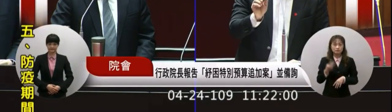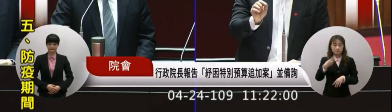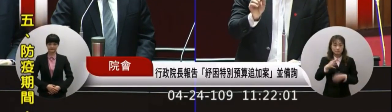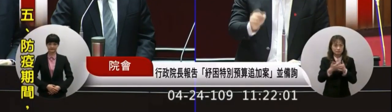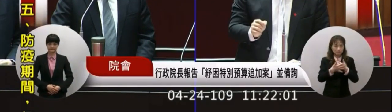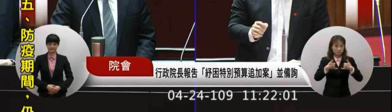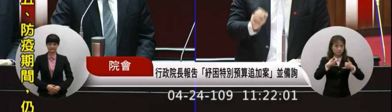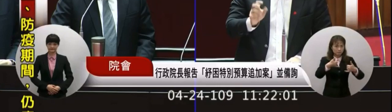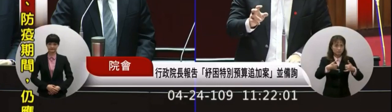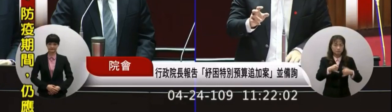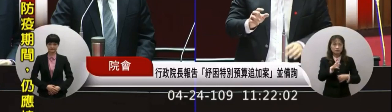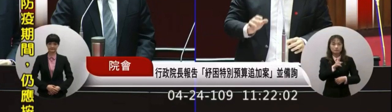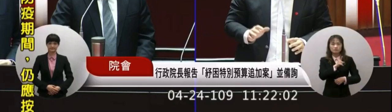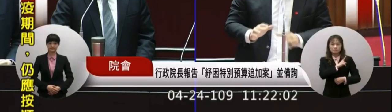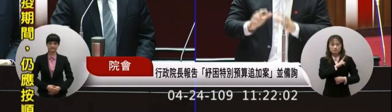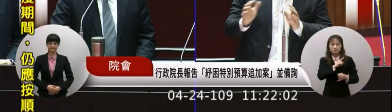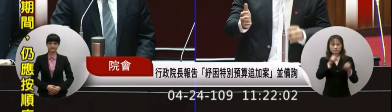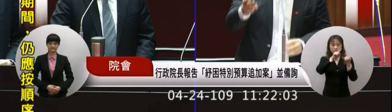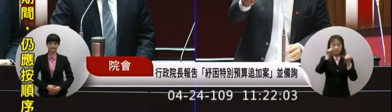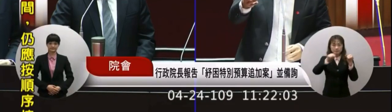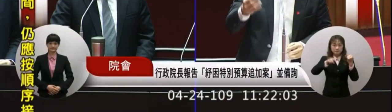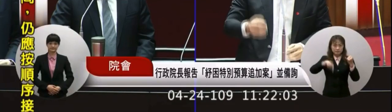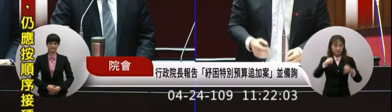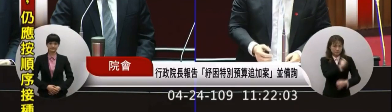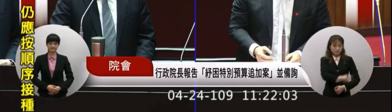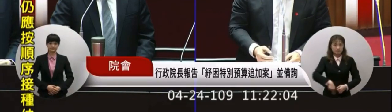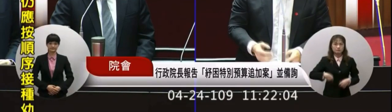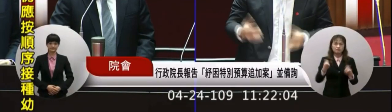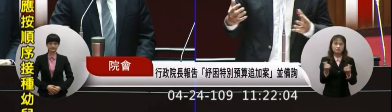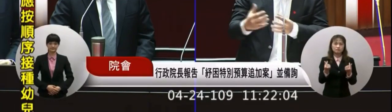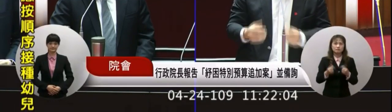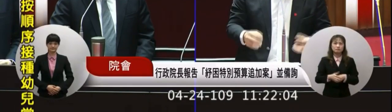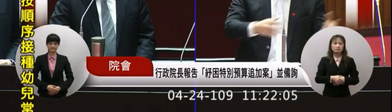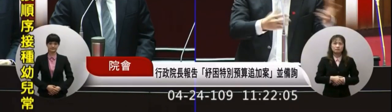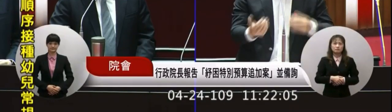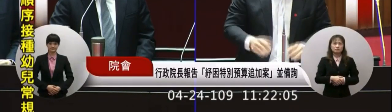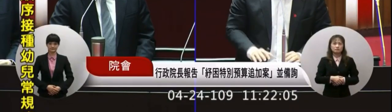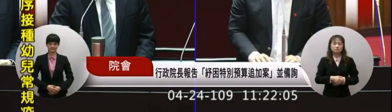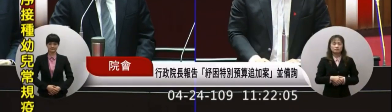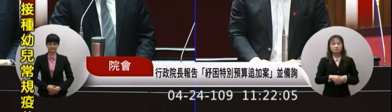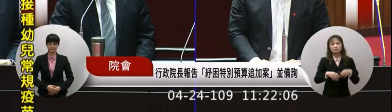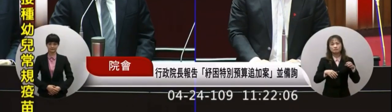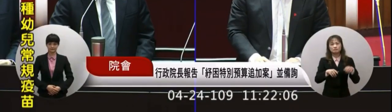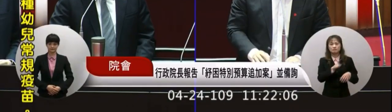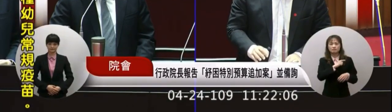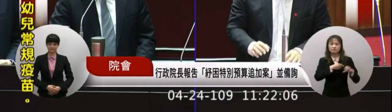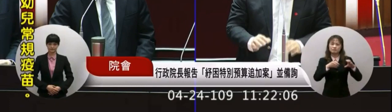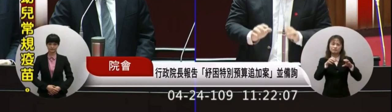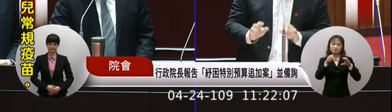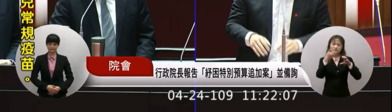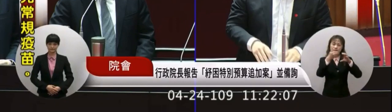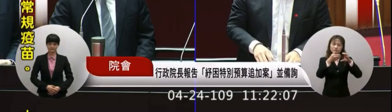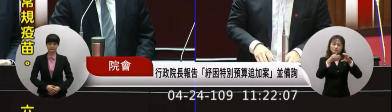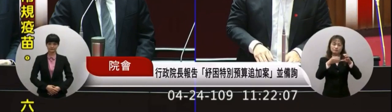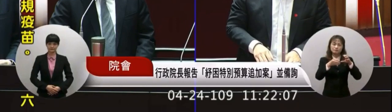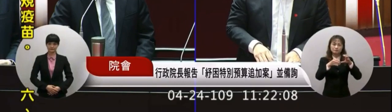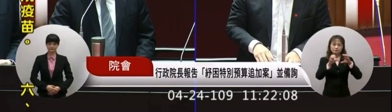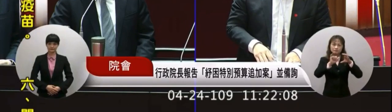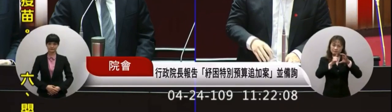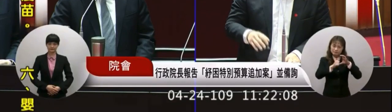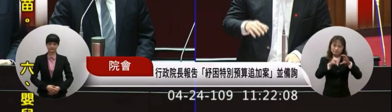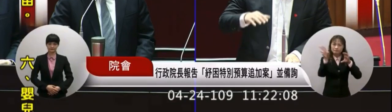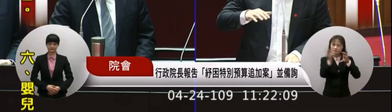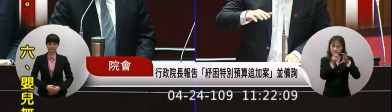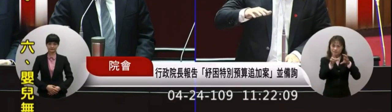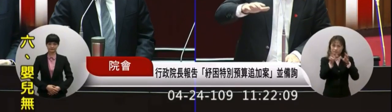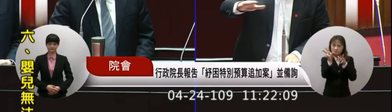叫做自媒体。自媒体同款有人咧做图啊，包括院长啊，嘛是去用做伫内底讲啊，你安那拄安那。那这样的物件其实是